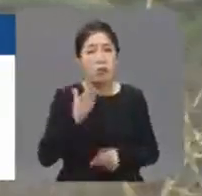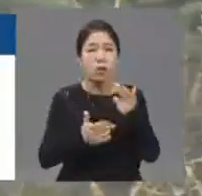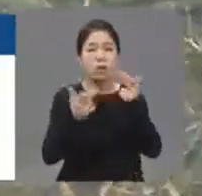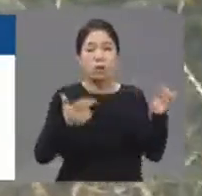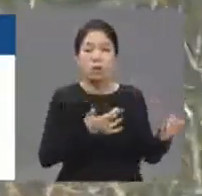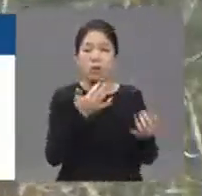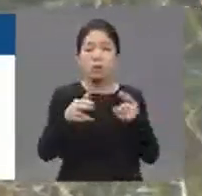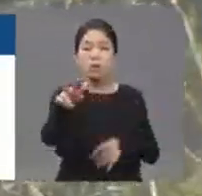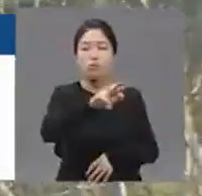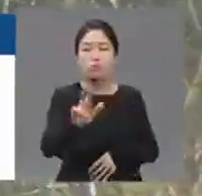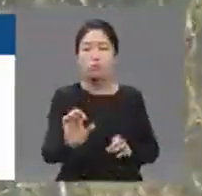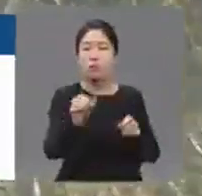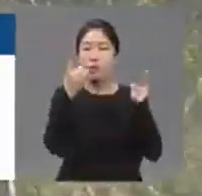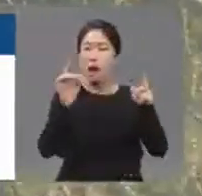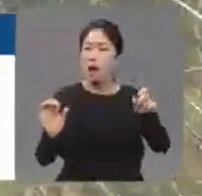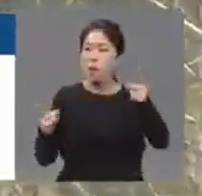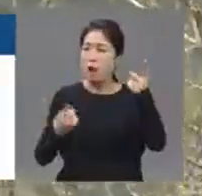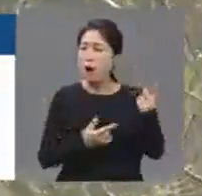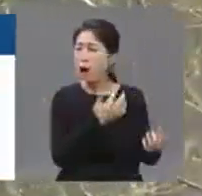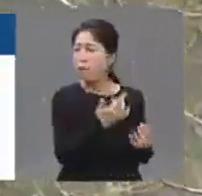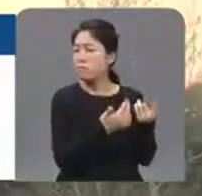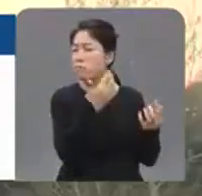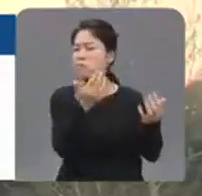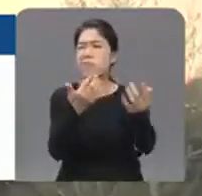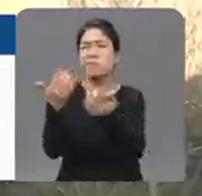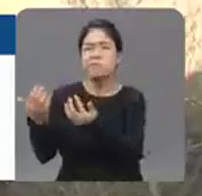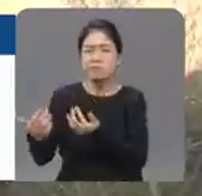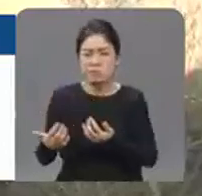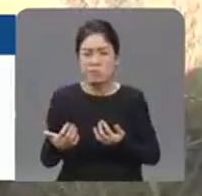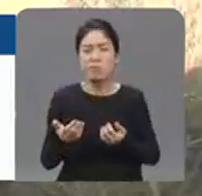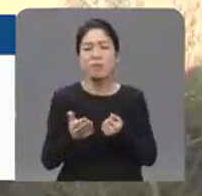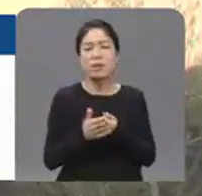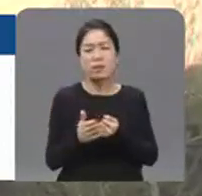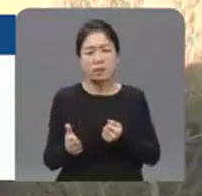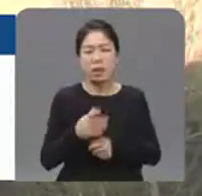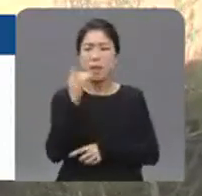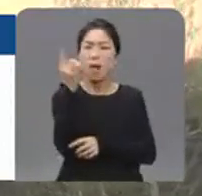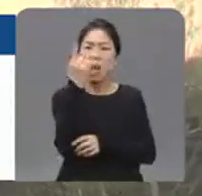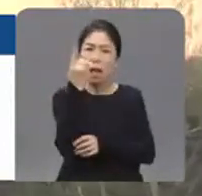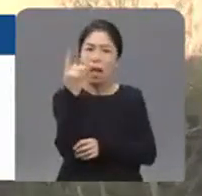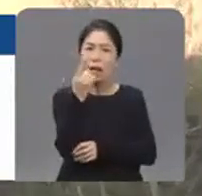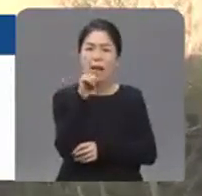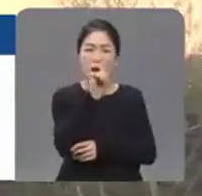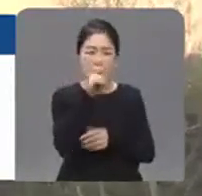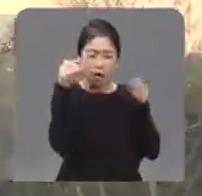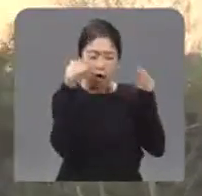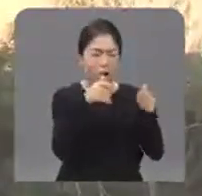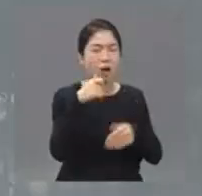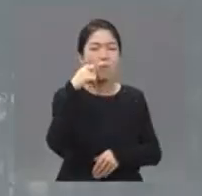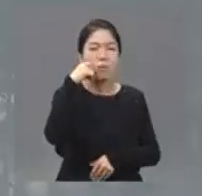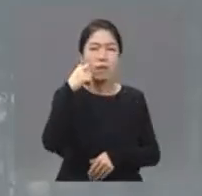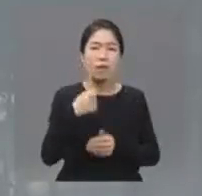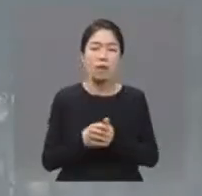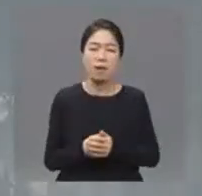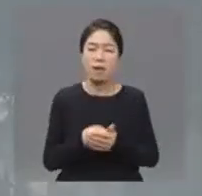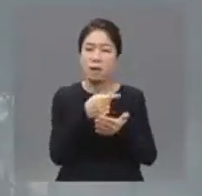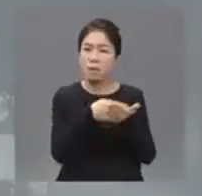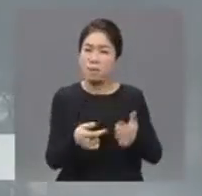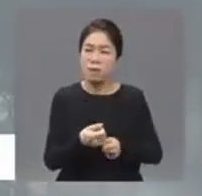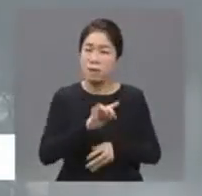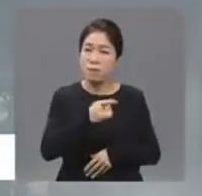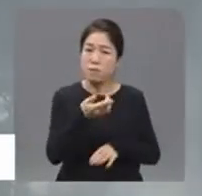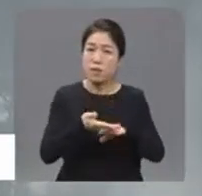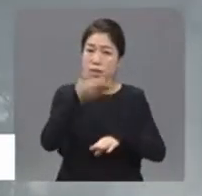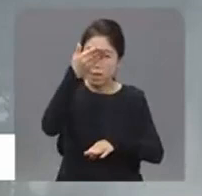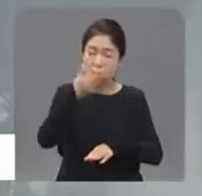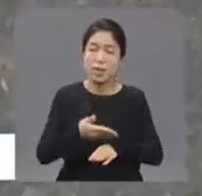그 산불이 전국적으로 동시다발적으로 많이 발생하기 때문에 헬기가 분산 배치. 산림청은 피해 면적 100헥타르